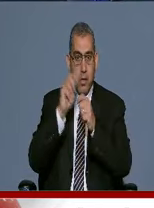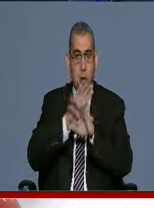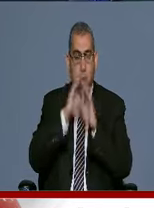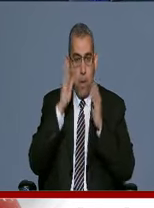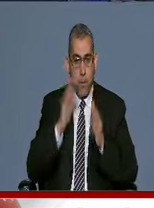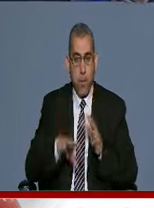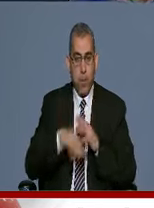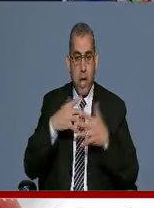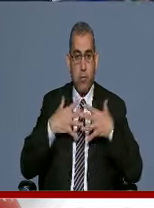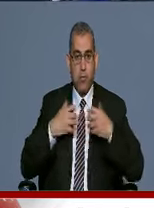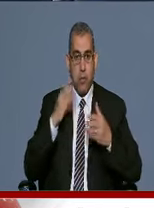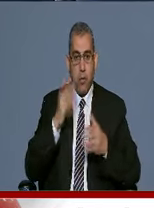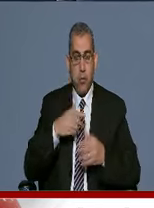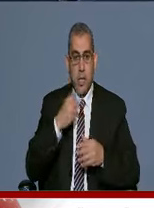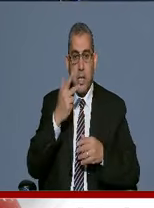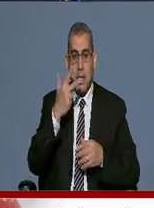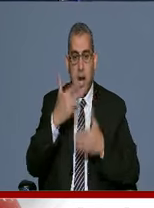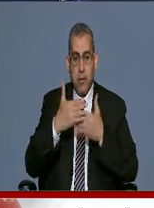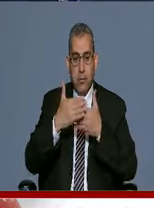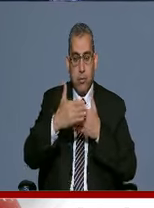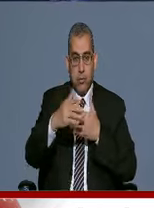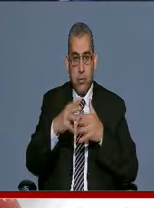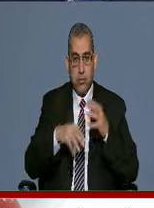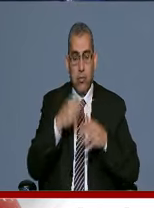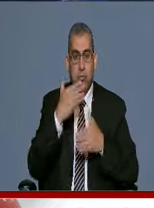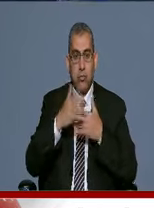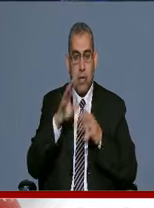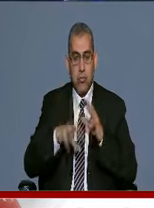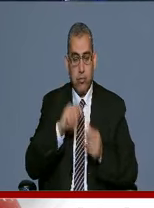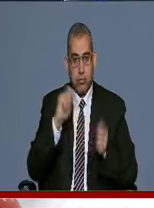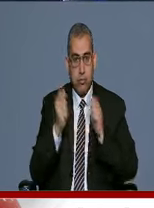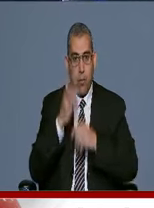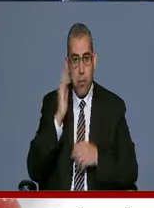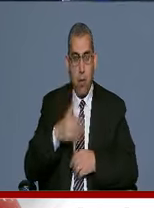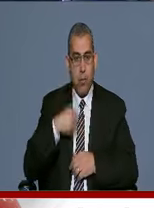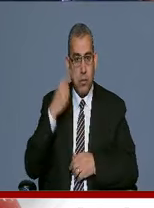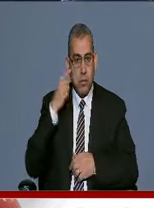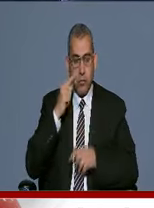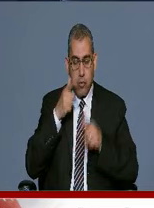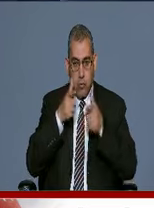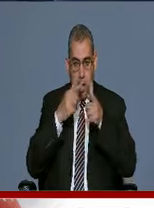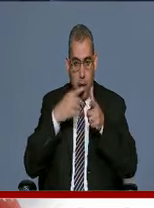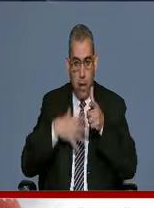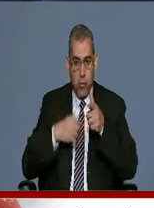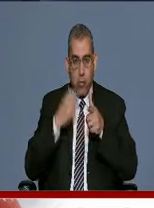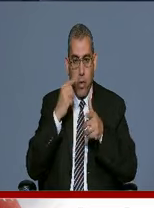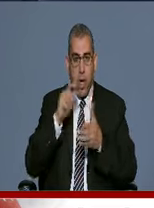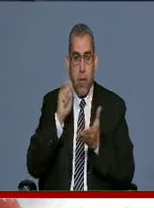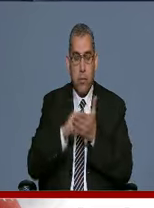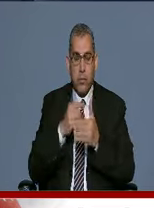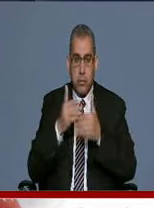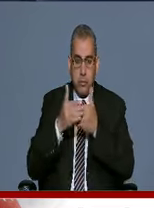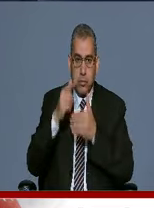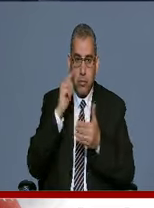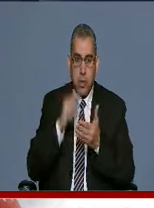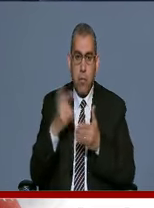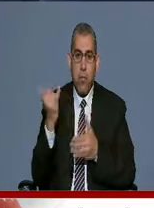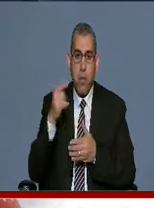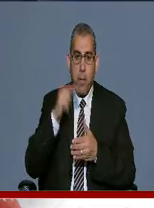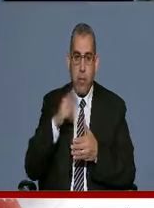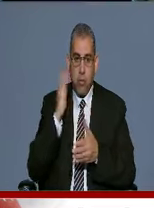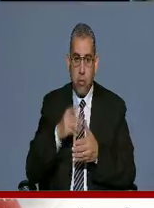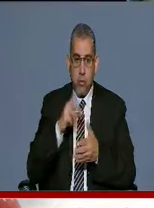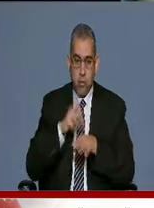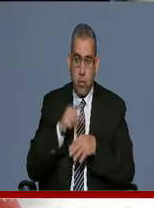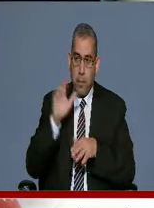الاشعه ثنائيه الابعاد الى ثلاثيه الابعاد، واقدر من خلال الذكاء الاصطناعي اوصل لتشخيص ادق كتير جدا مما يتم